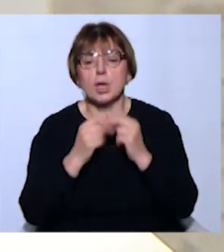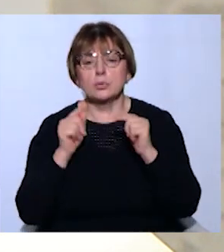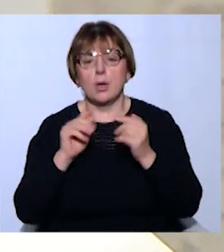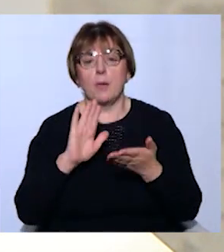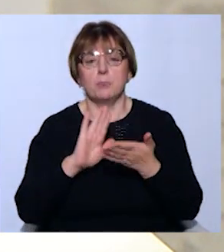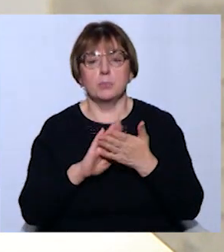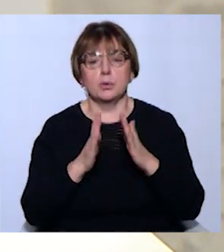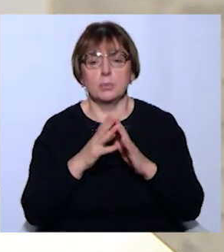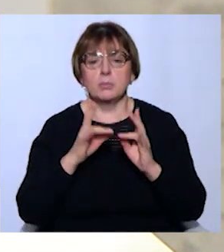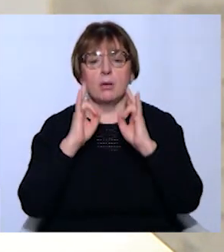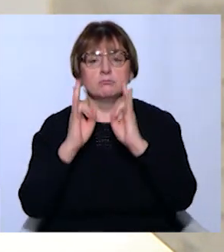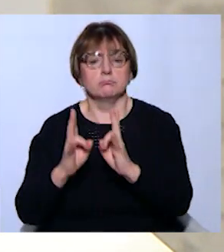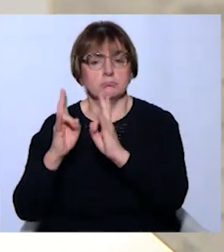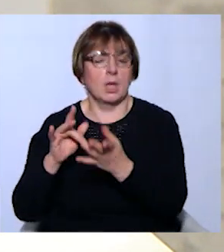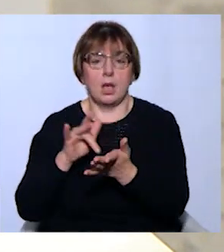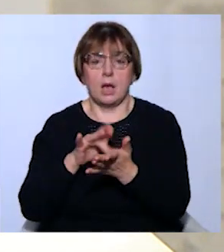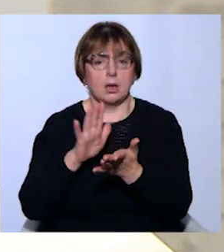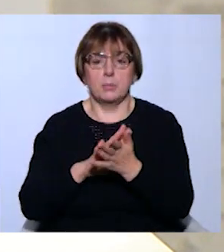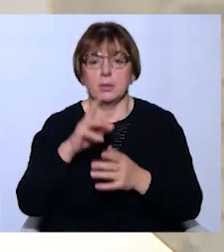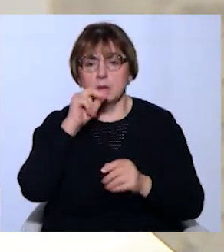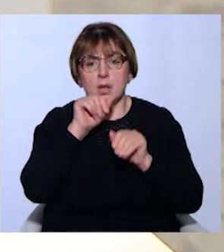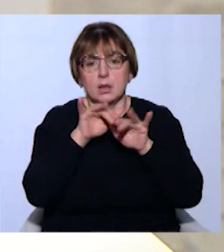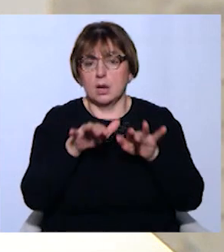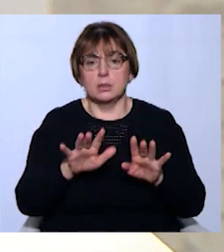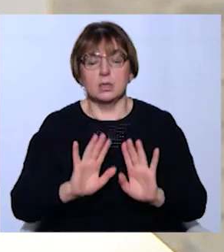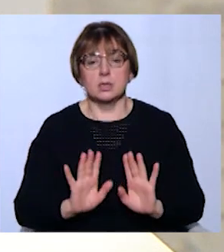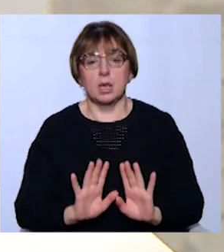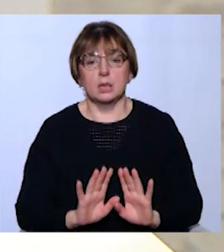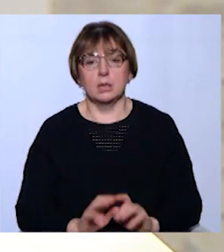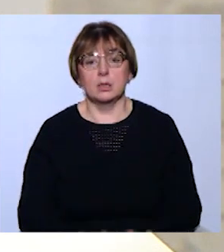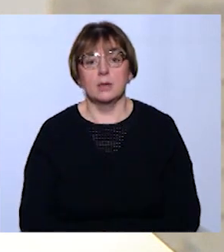და არანაირ ზიანს არ აყენებს მათ ეს რადიაცია.